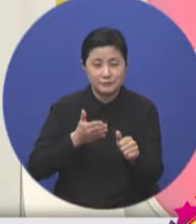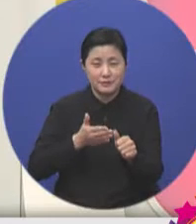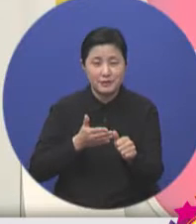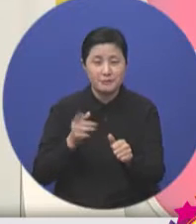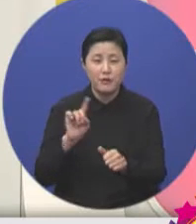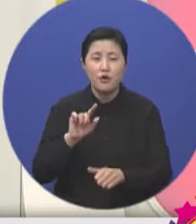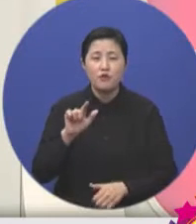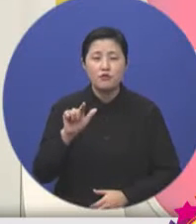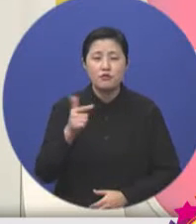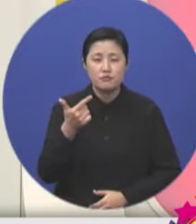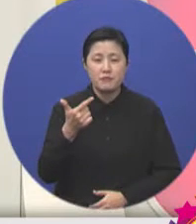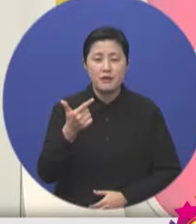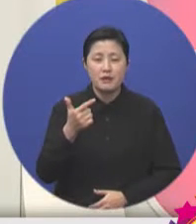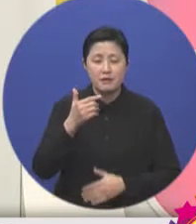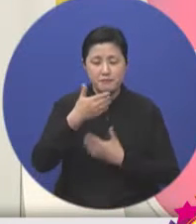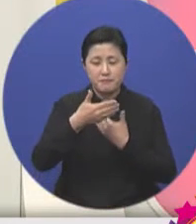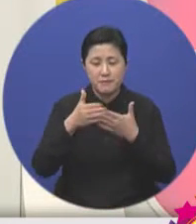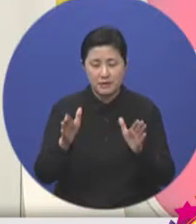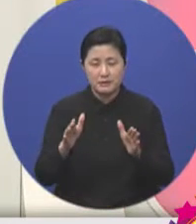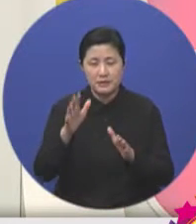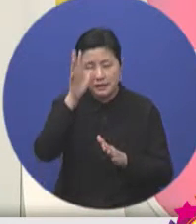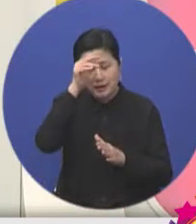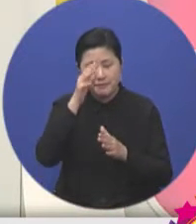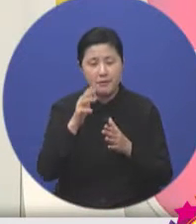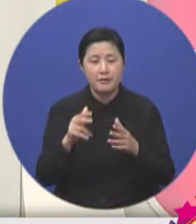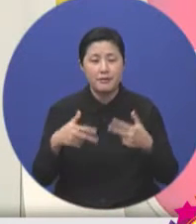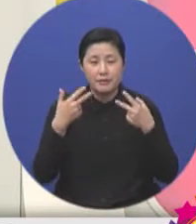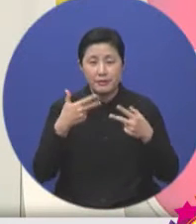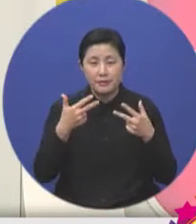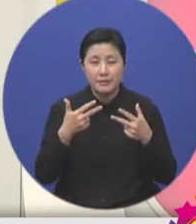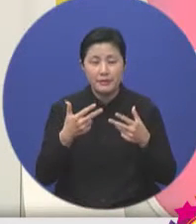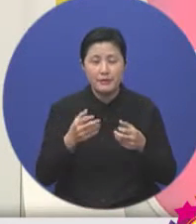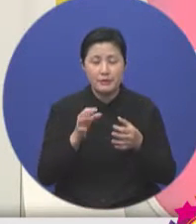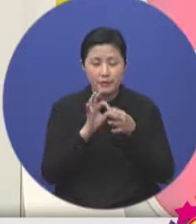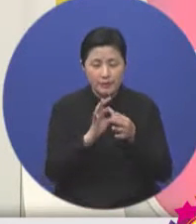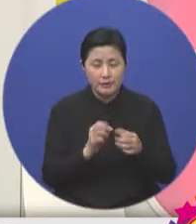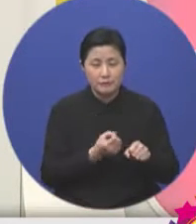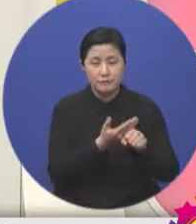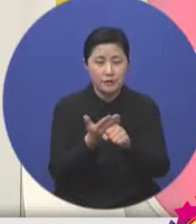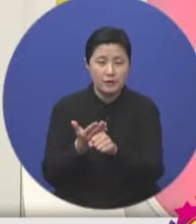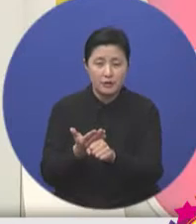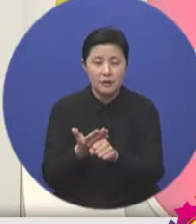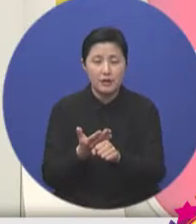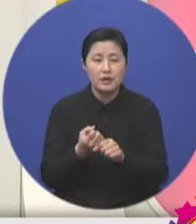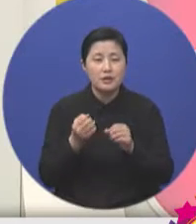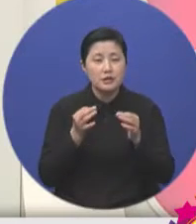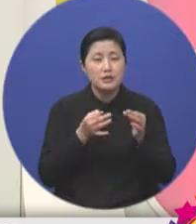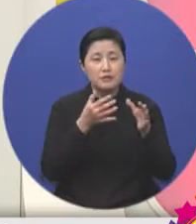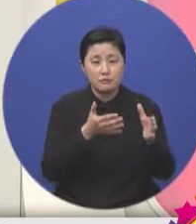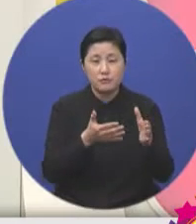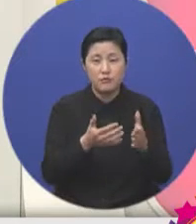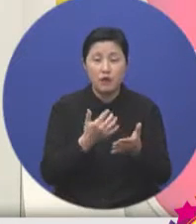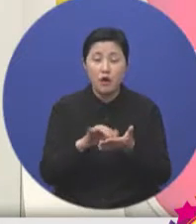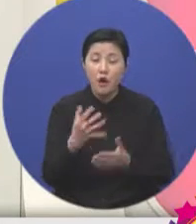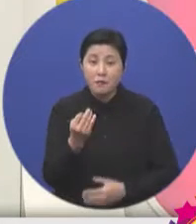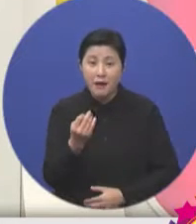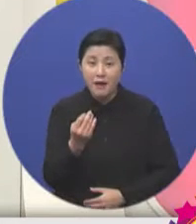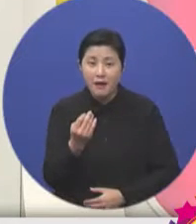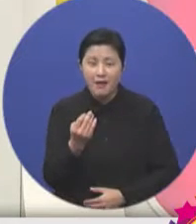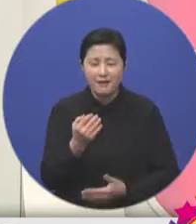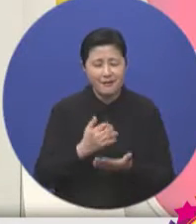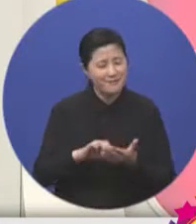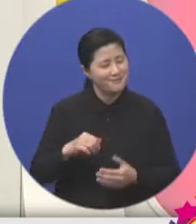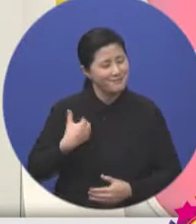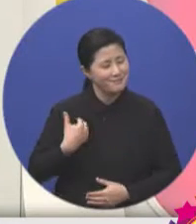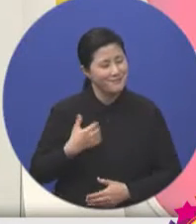네. 600박스를요 라면 업체를 통해서 기부를 하셨다고 합니다. 600박스 얼마야? 엄청 많죠. 어떻게 계산이